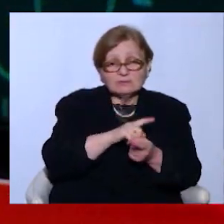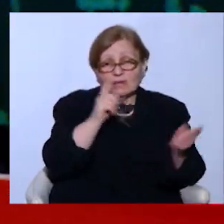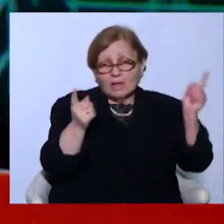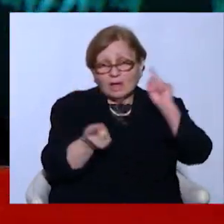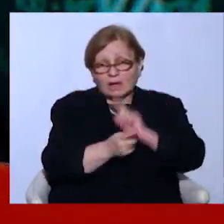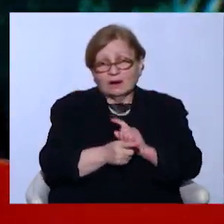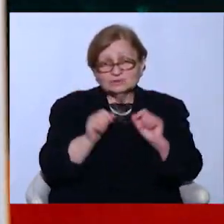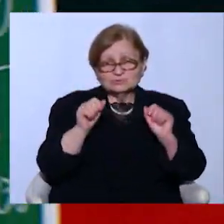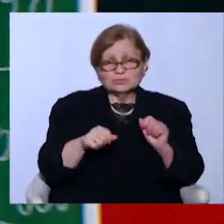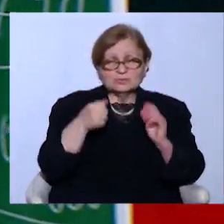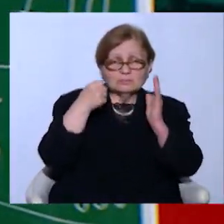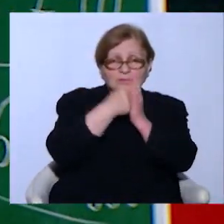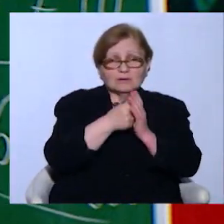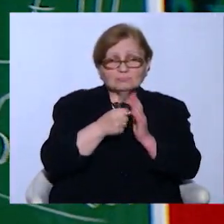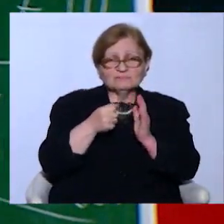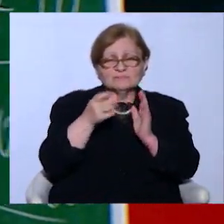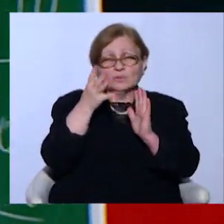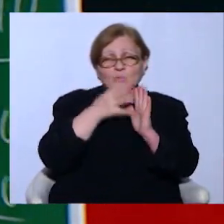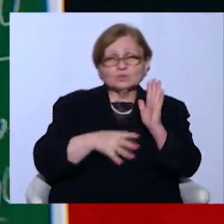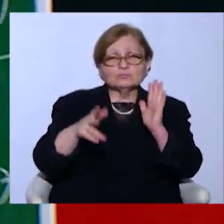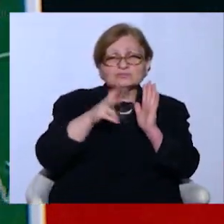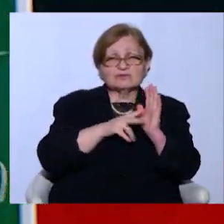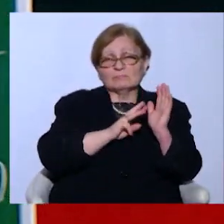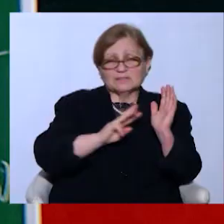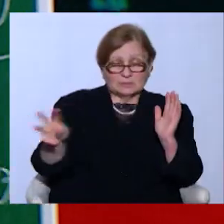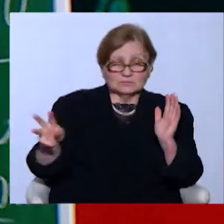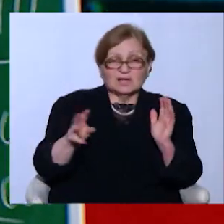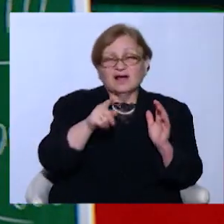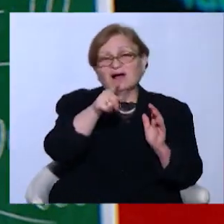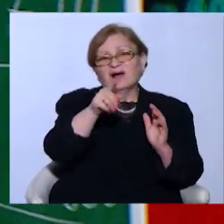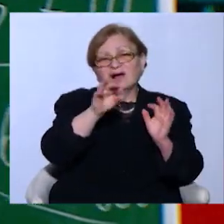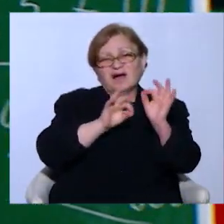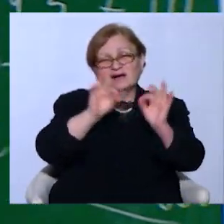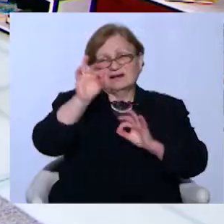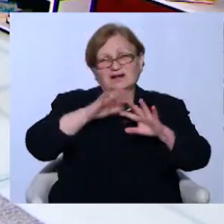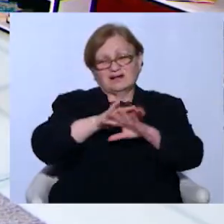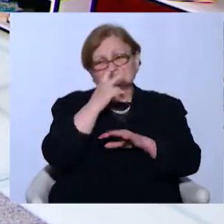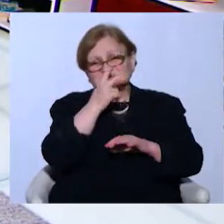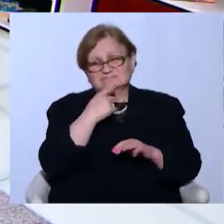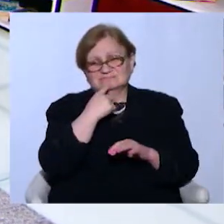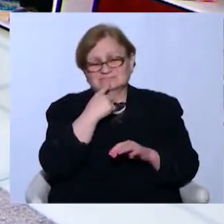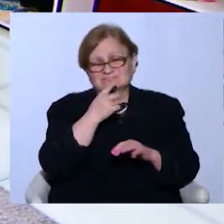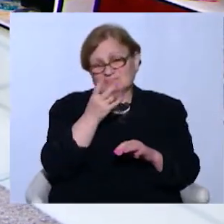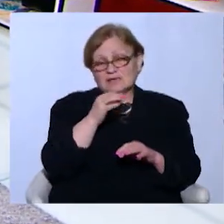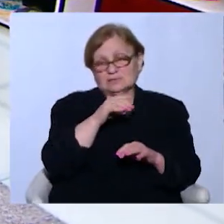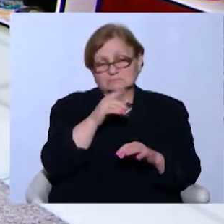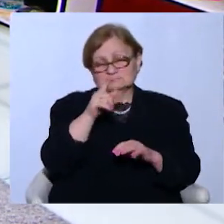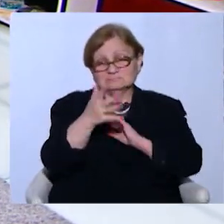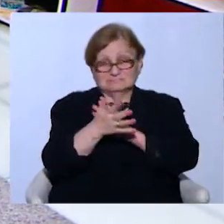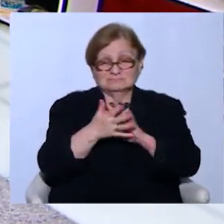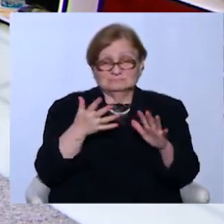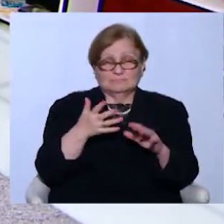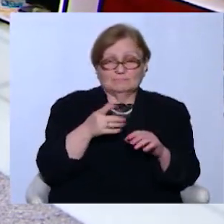მილიონამდე. რა თქმა უნდა, გრაფიკზე ამის ჩვენება რთულია, შეგიძლიათ დესმოსის მეშვეობით დაიწყოთ, ოღონდ მნიშვნელოვანია, შეიძლება ეს